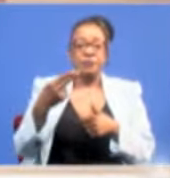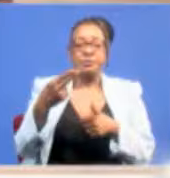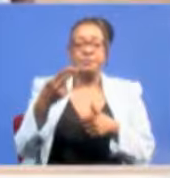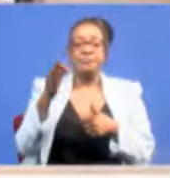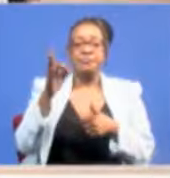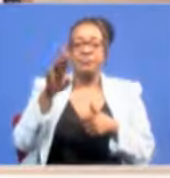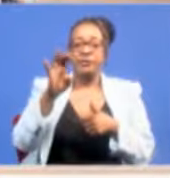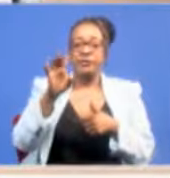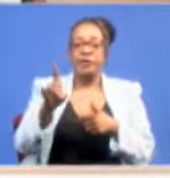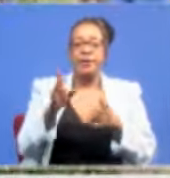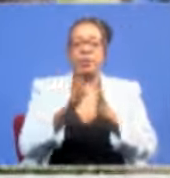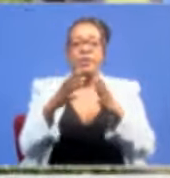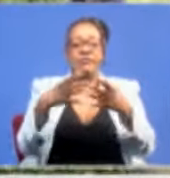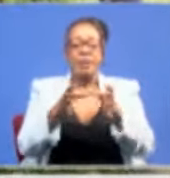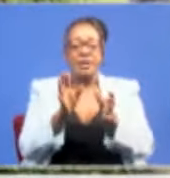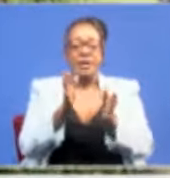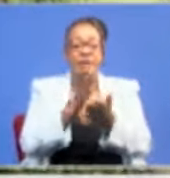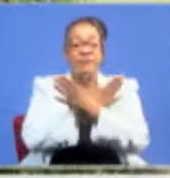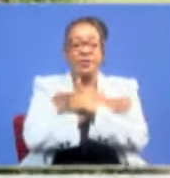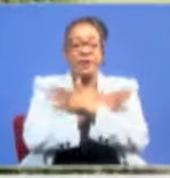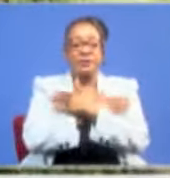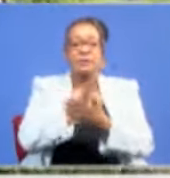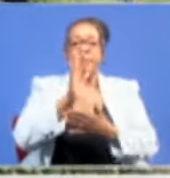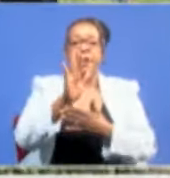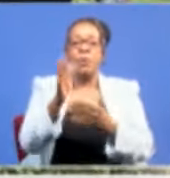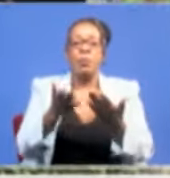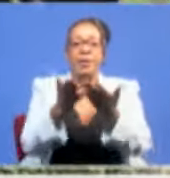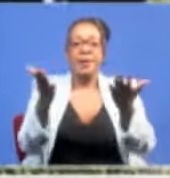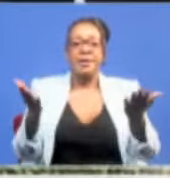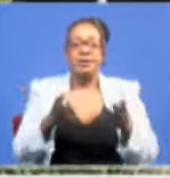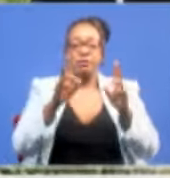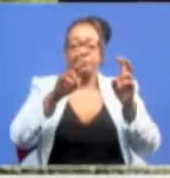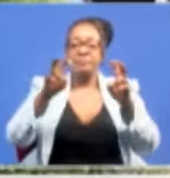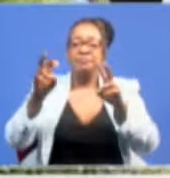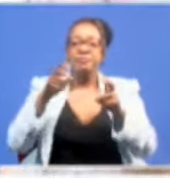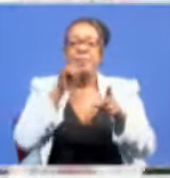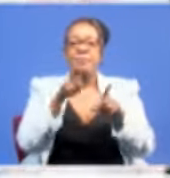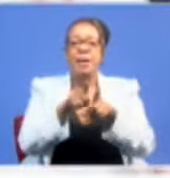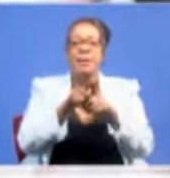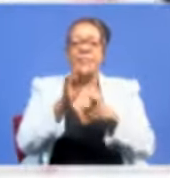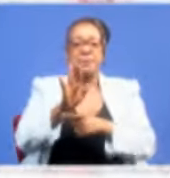Siloma akiwa na familia na marafiki zake walikuwa hapa kutafuta mwili wa ndugu yao.